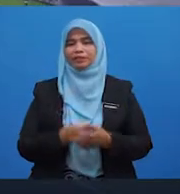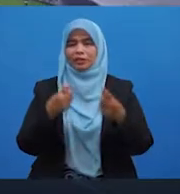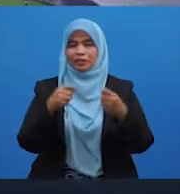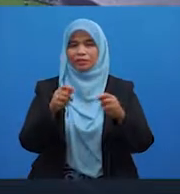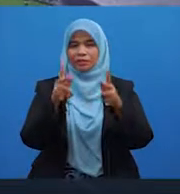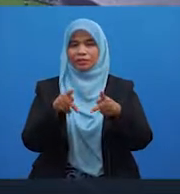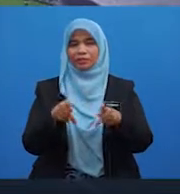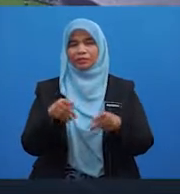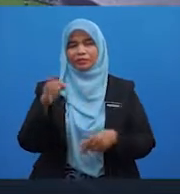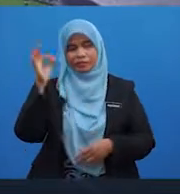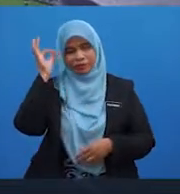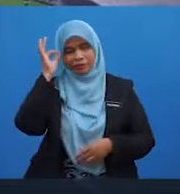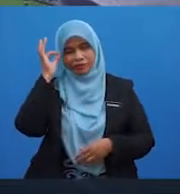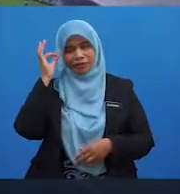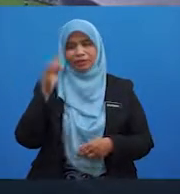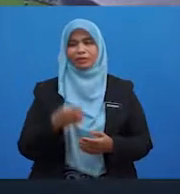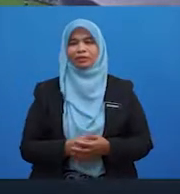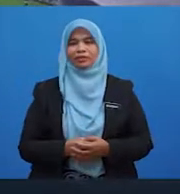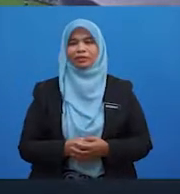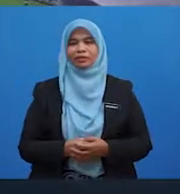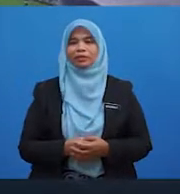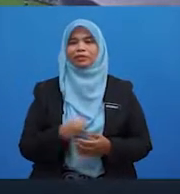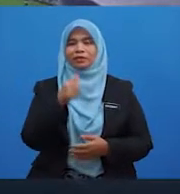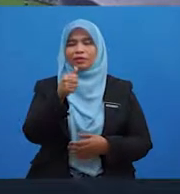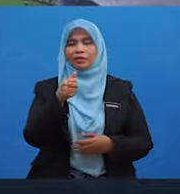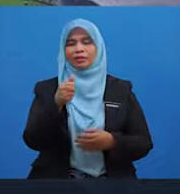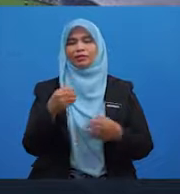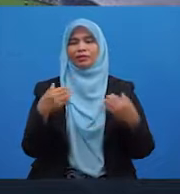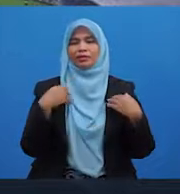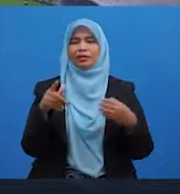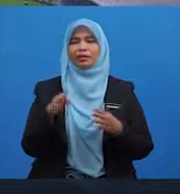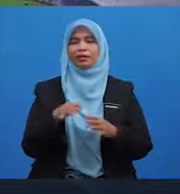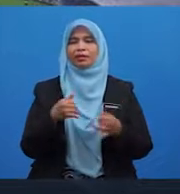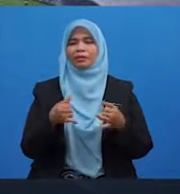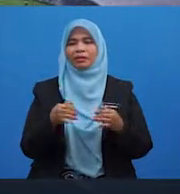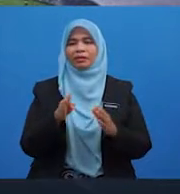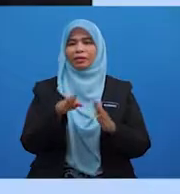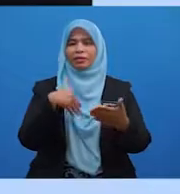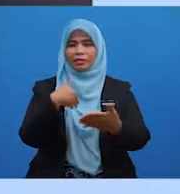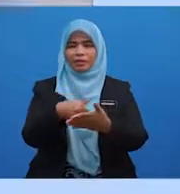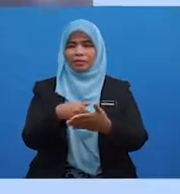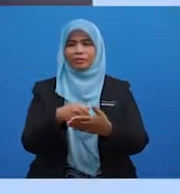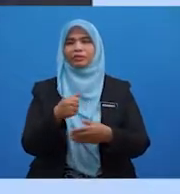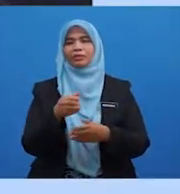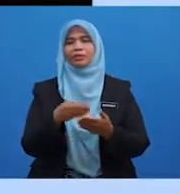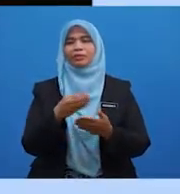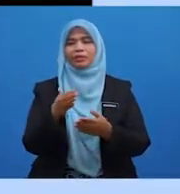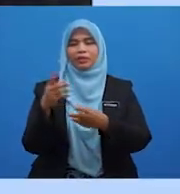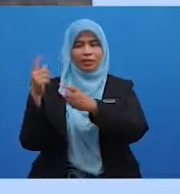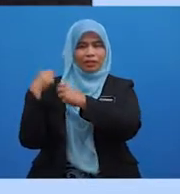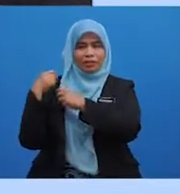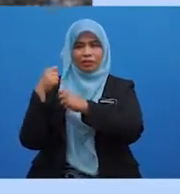Cuba pelajar-pelajar bayangkan, situasi pertama, anda merupakan seorang pemain bola sepak dan anda diberi